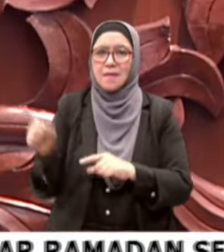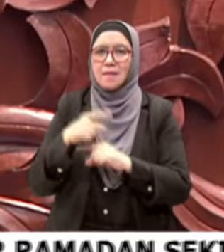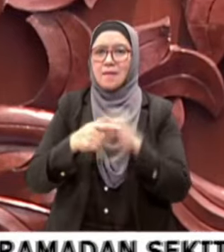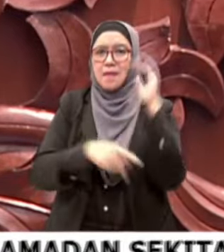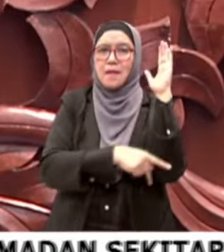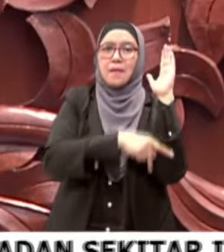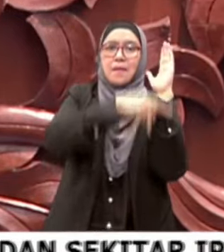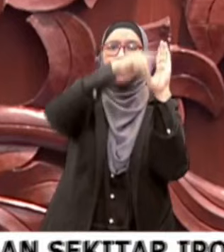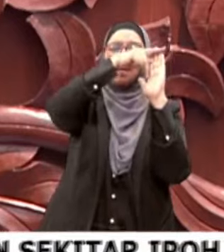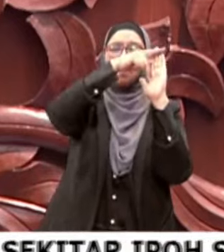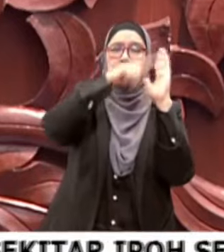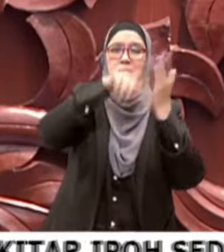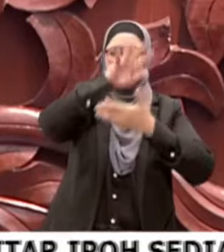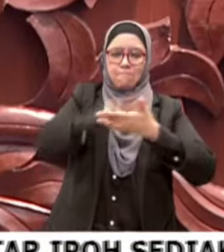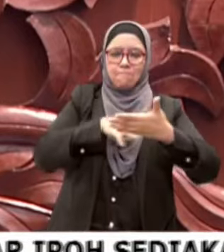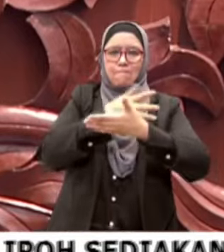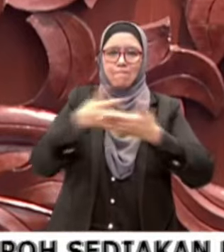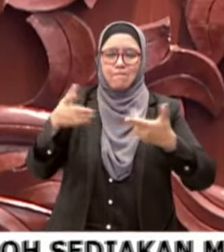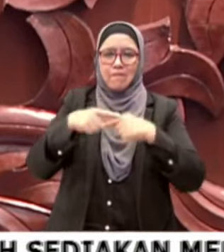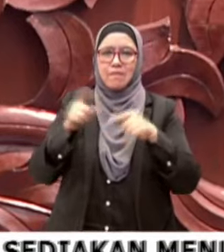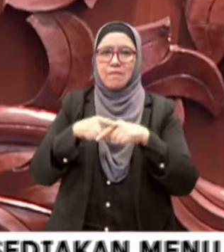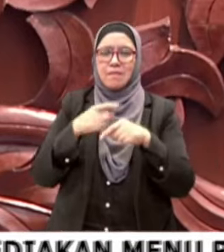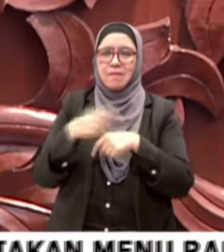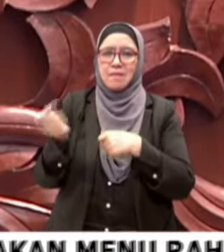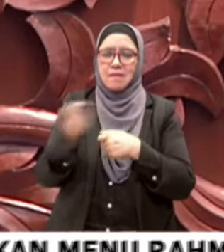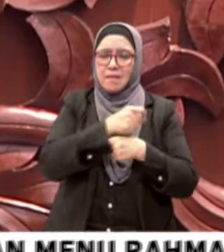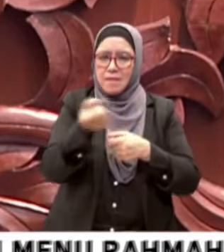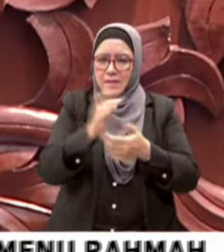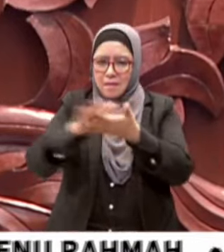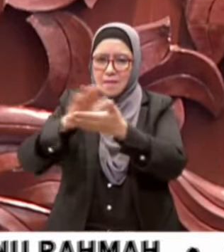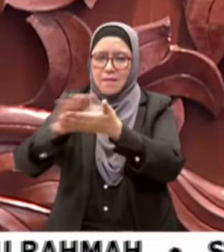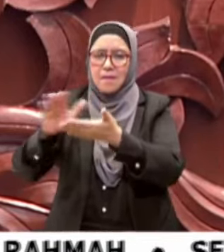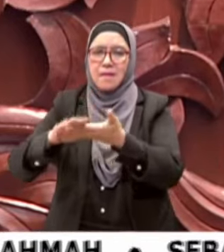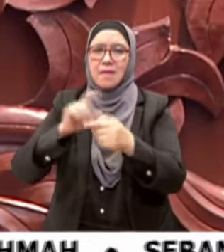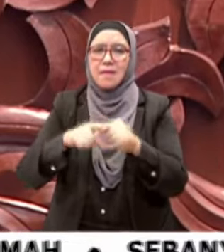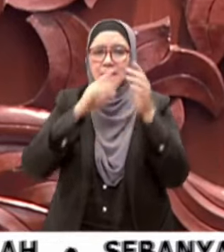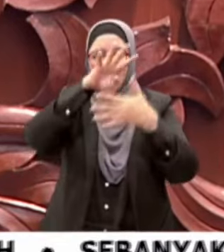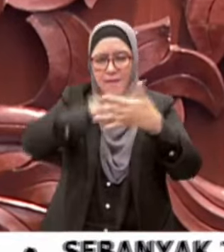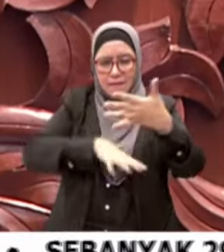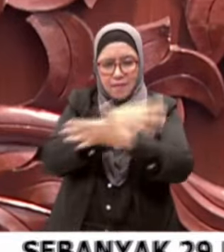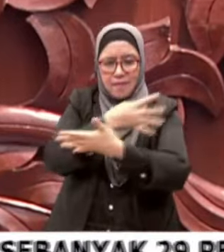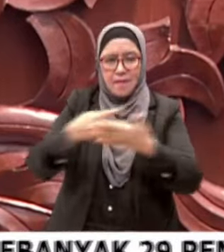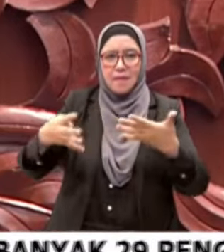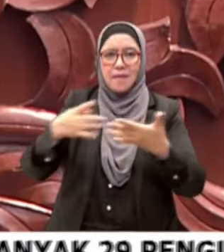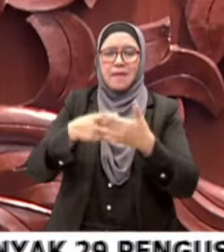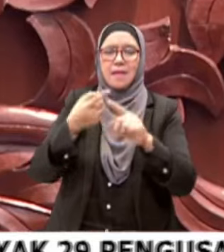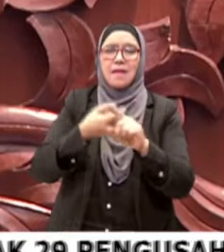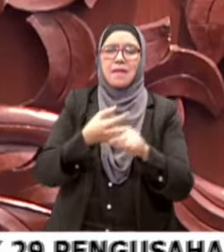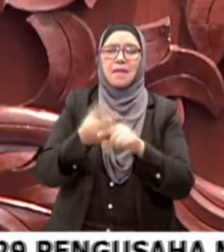berkala oleh pihak jabatan Bomba dan Gamat dalam usem mencegah penularan